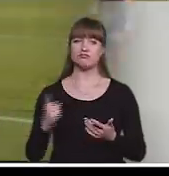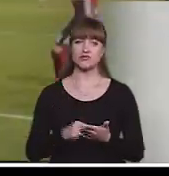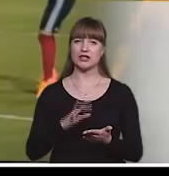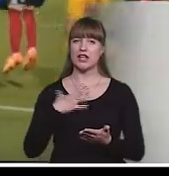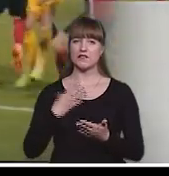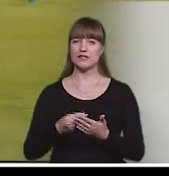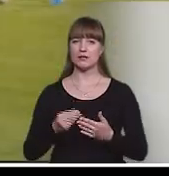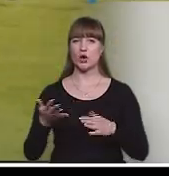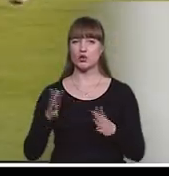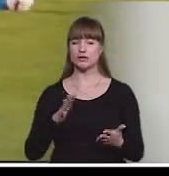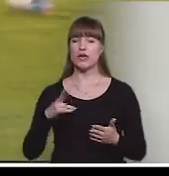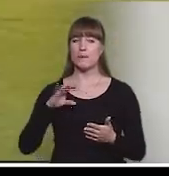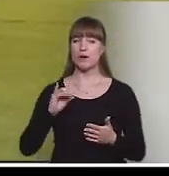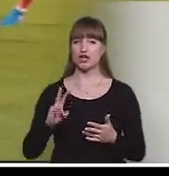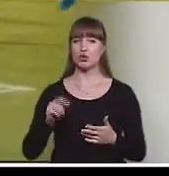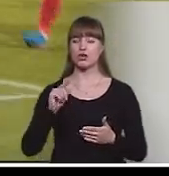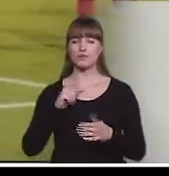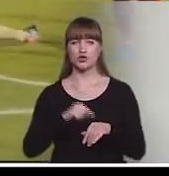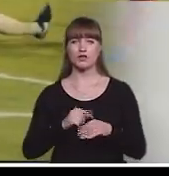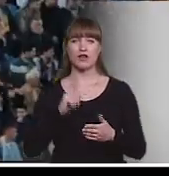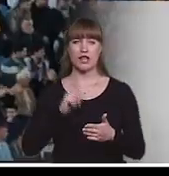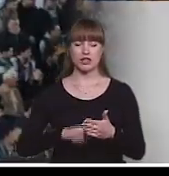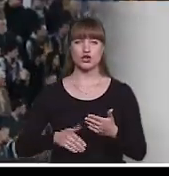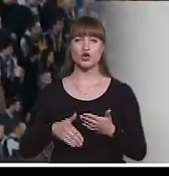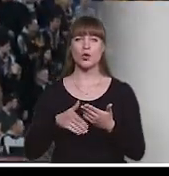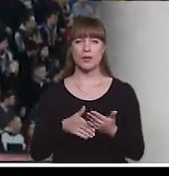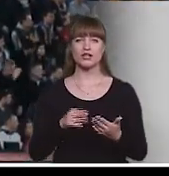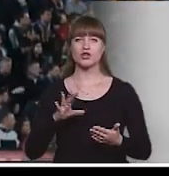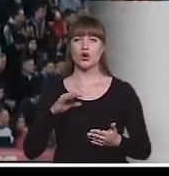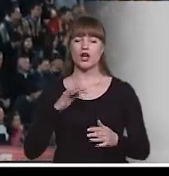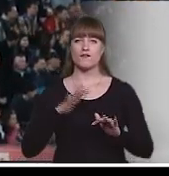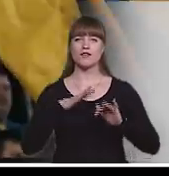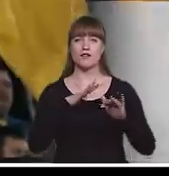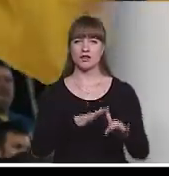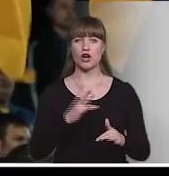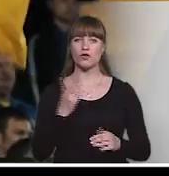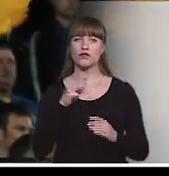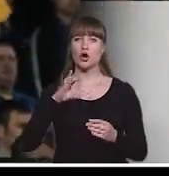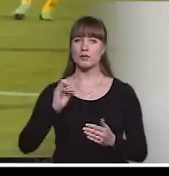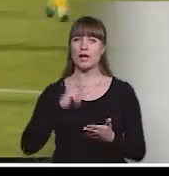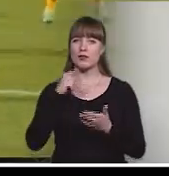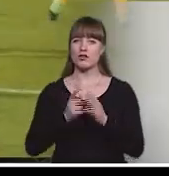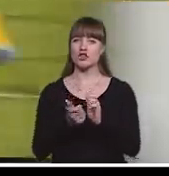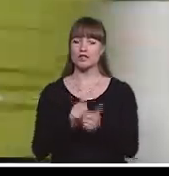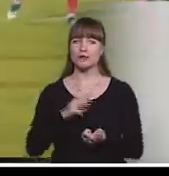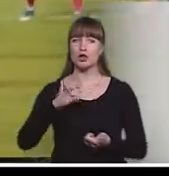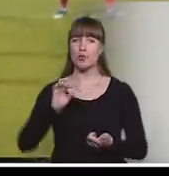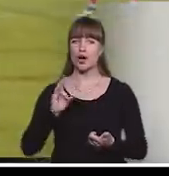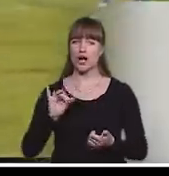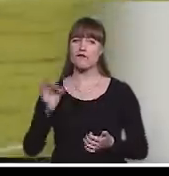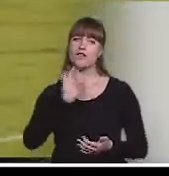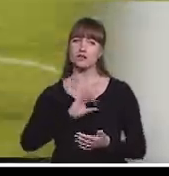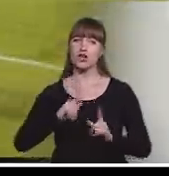разу не дал в себе усомниться. И партнеры, чувствуя надежную поддержку с тыла, смело шли в атаку. Во втором тайме вышедший на замену